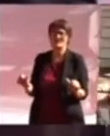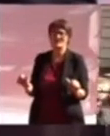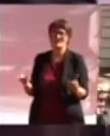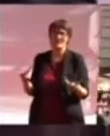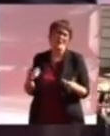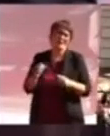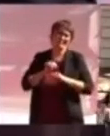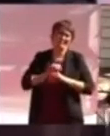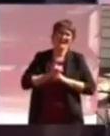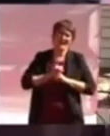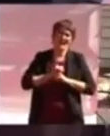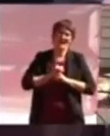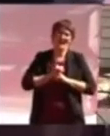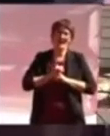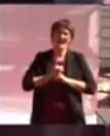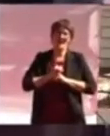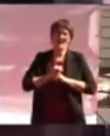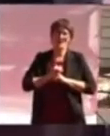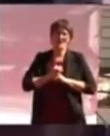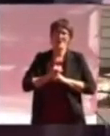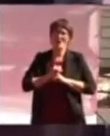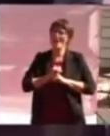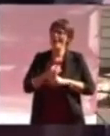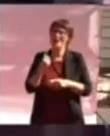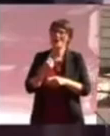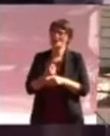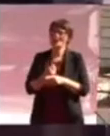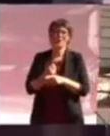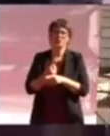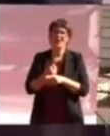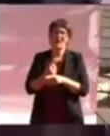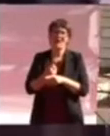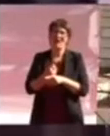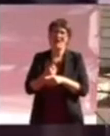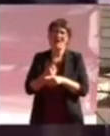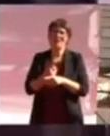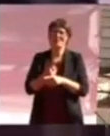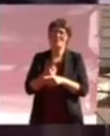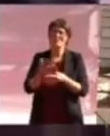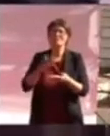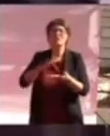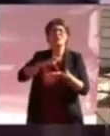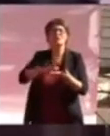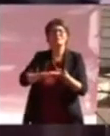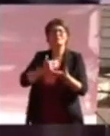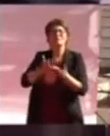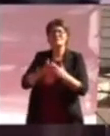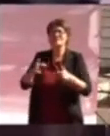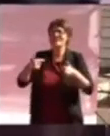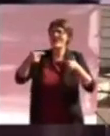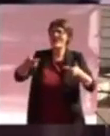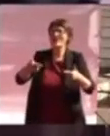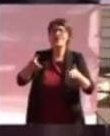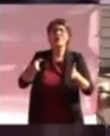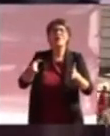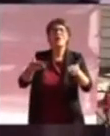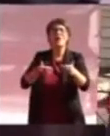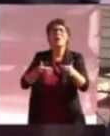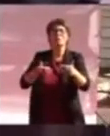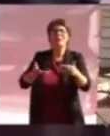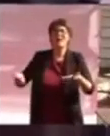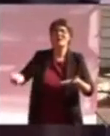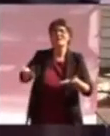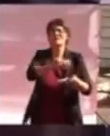che sia veramente arrivato il momento di valorizzare appieno l'importanza di tutto il comparto del servizio socio sanitario nazionale